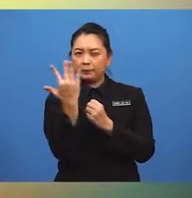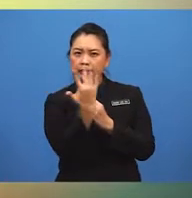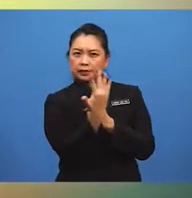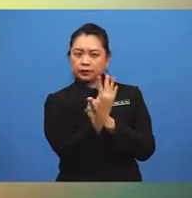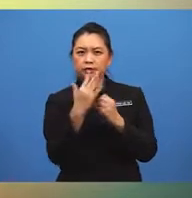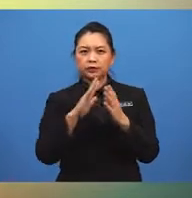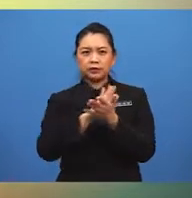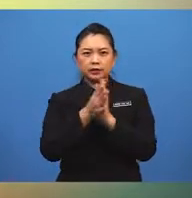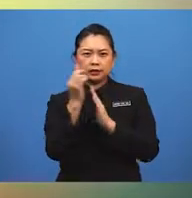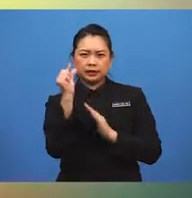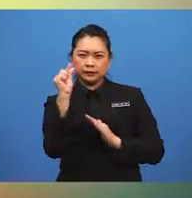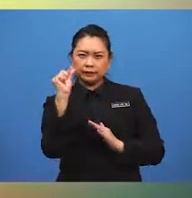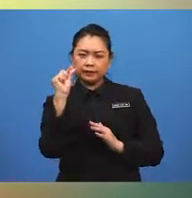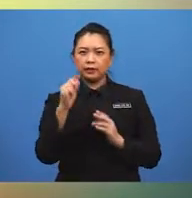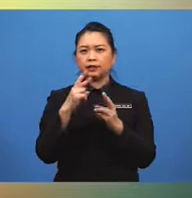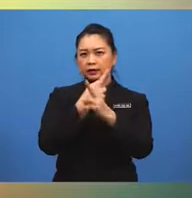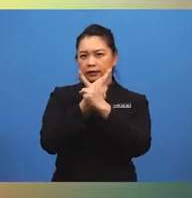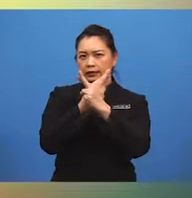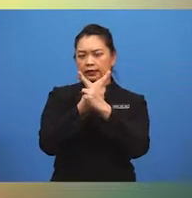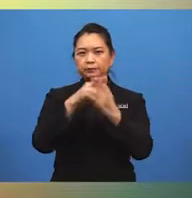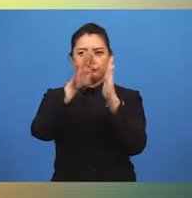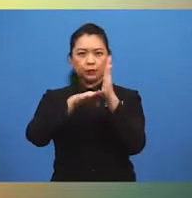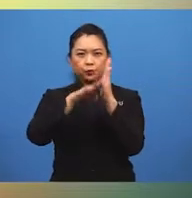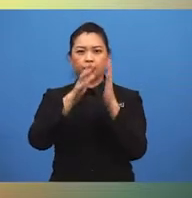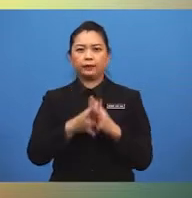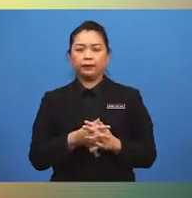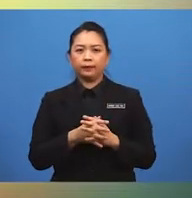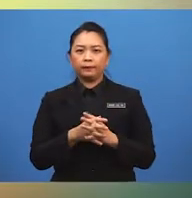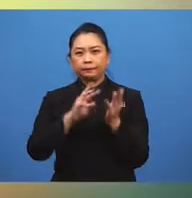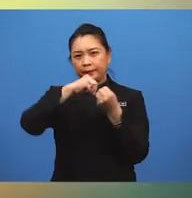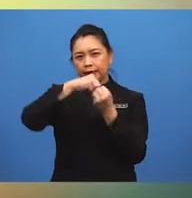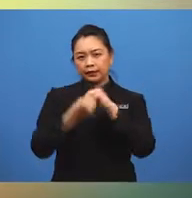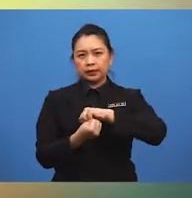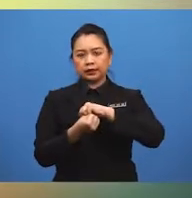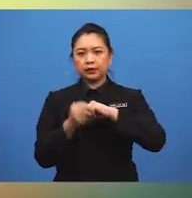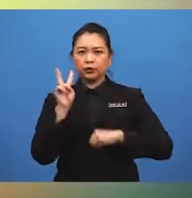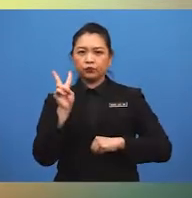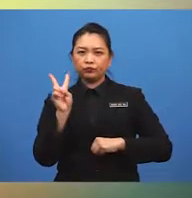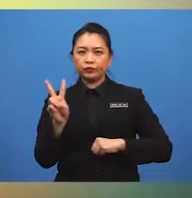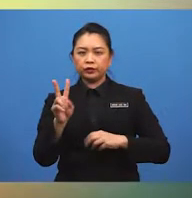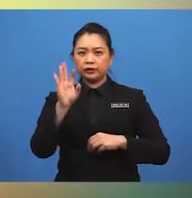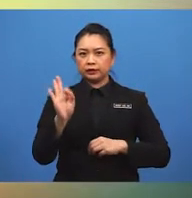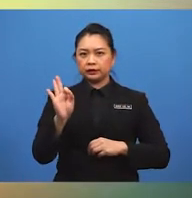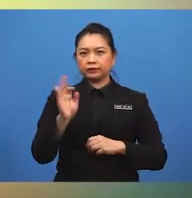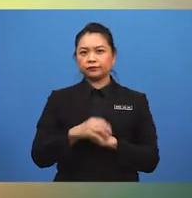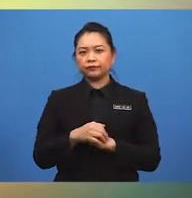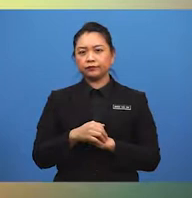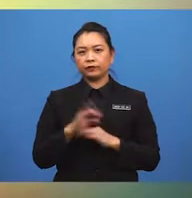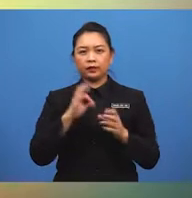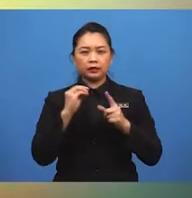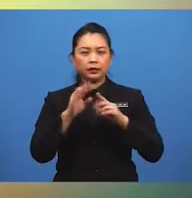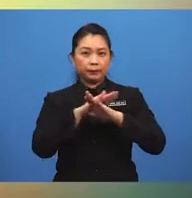menjadi semakin nipis dan rintangannya berkurangan. Maka, voltan simpang atau